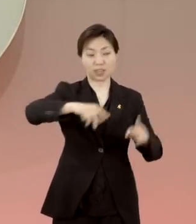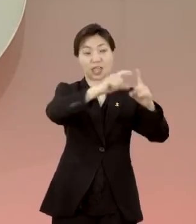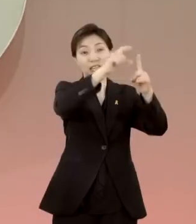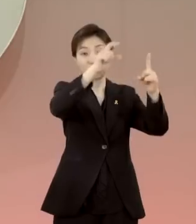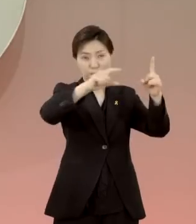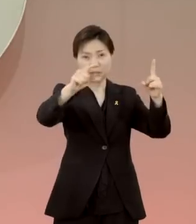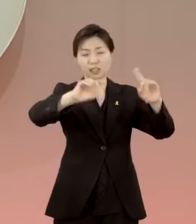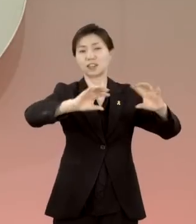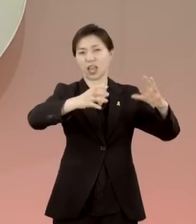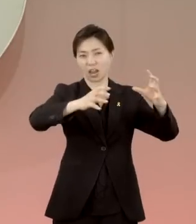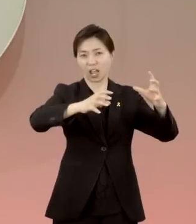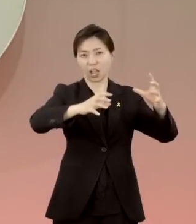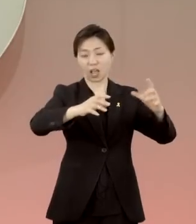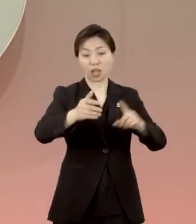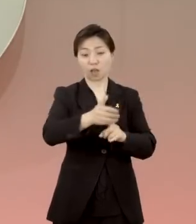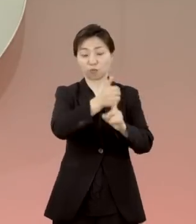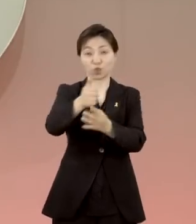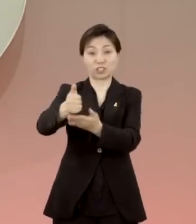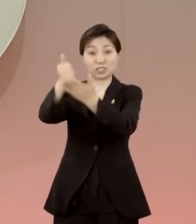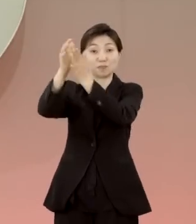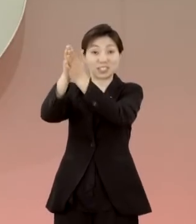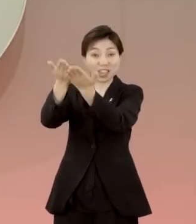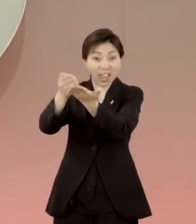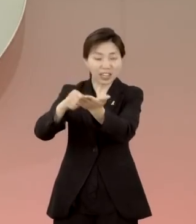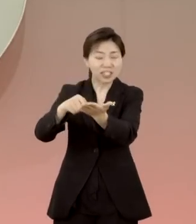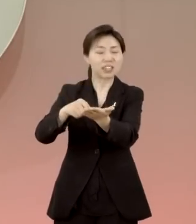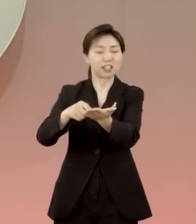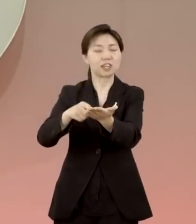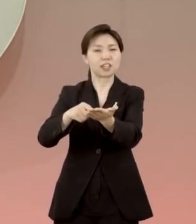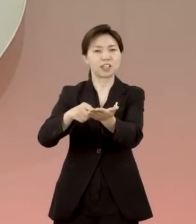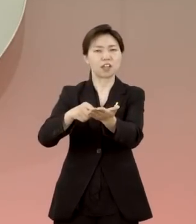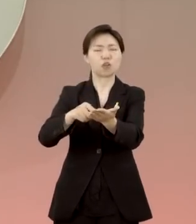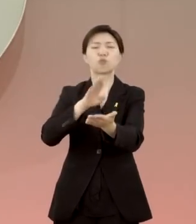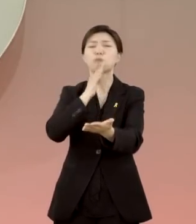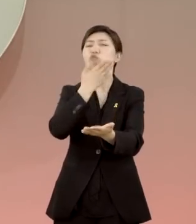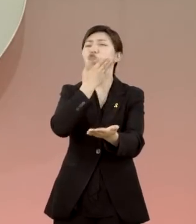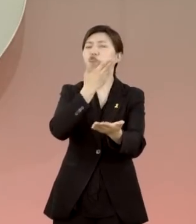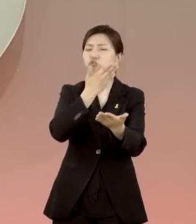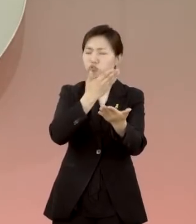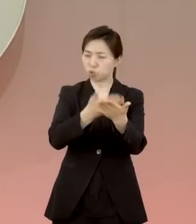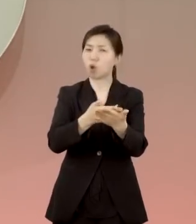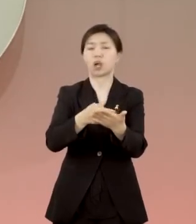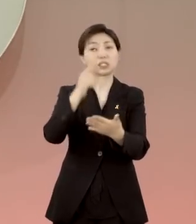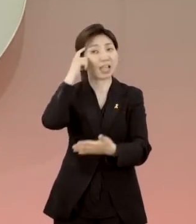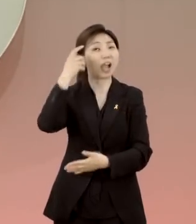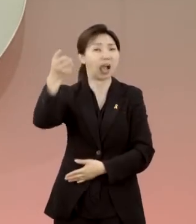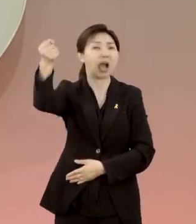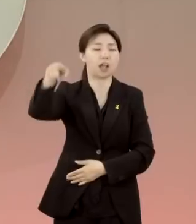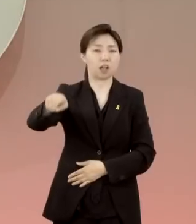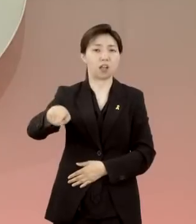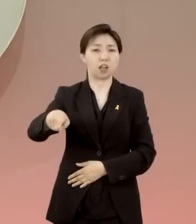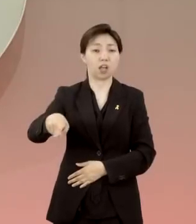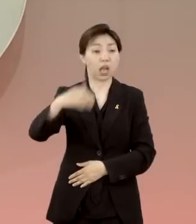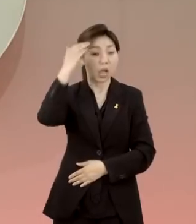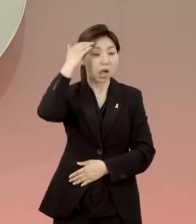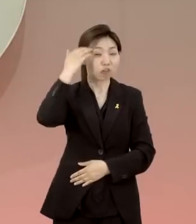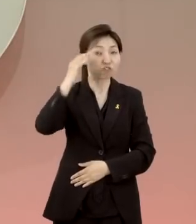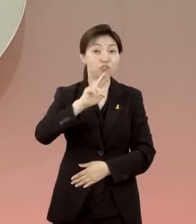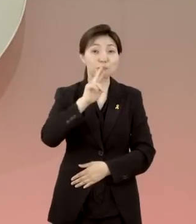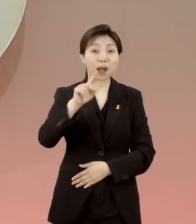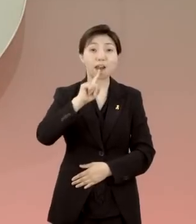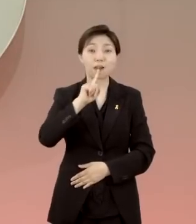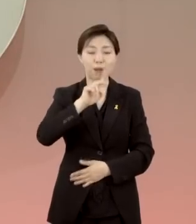여긴데 한문 경전하고 내용이 살짝살짝 좀 디테일한 부분에서 다른 부분이 있지만 내용이 전체적으로